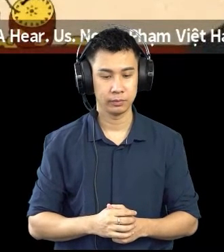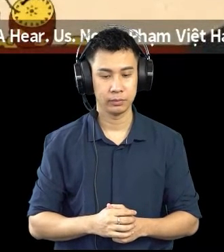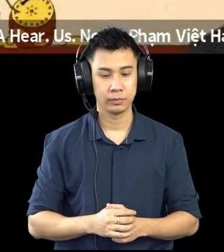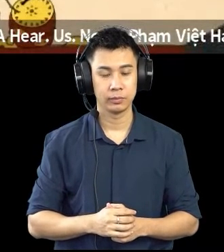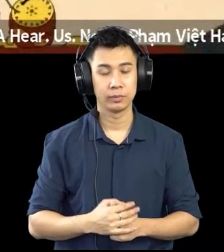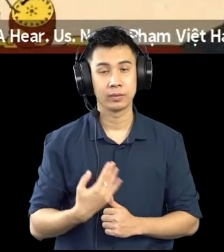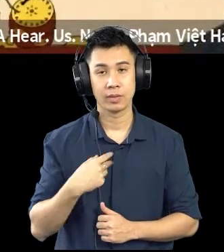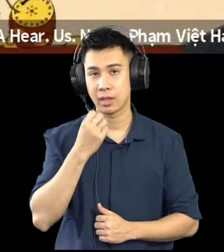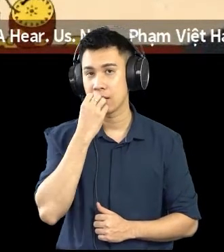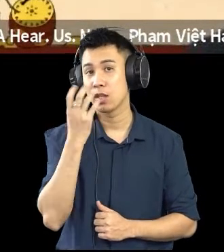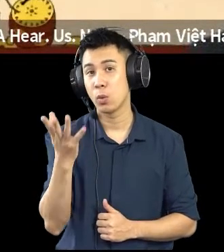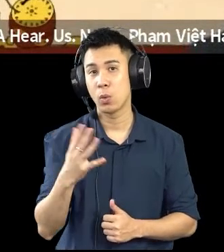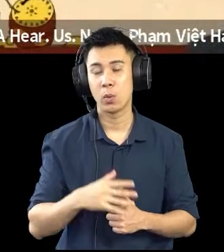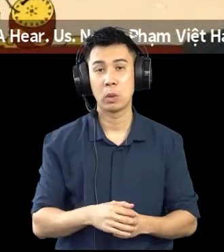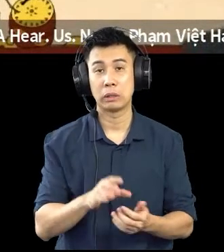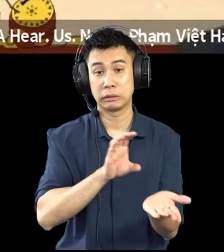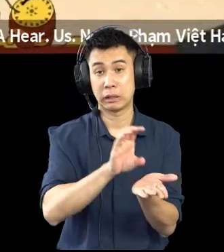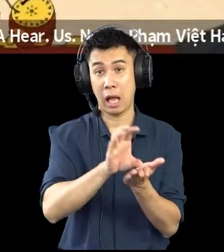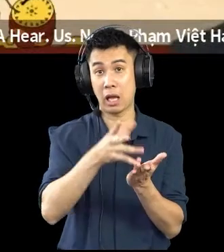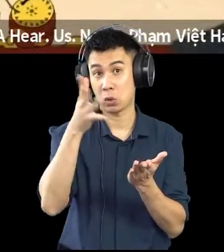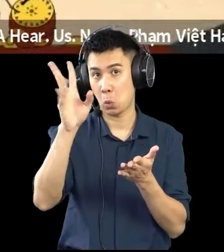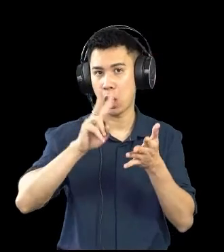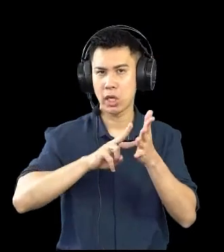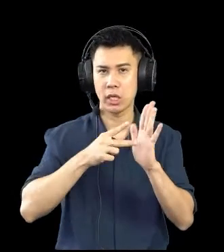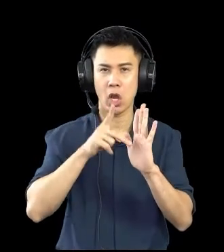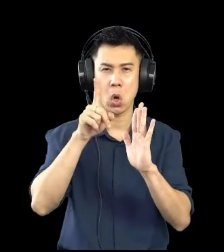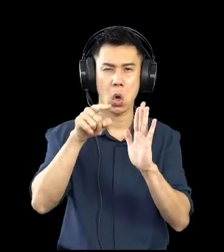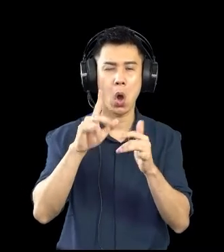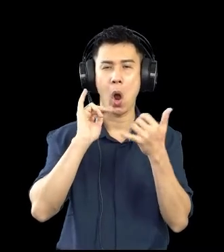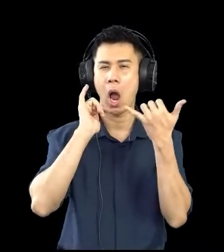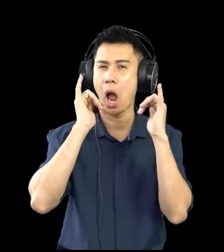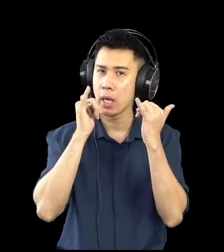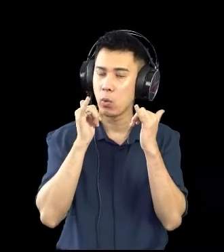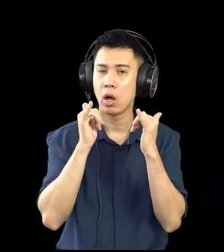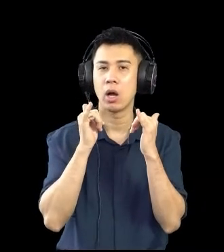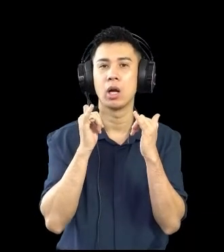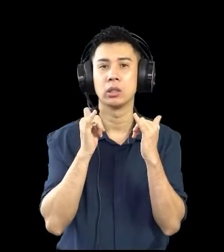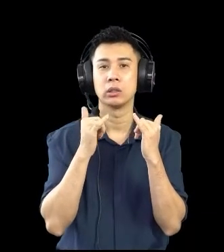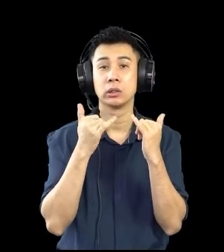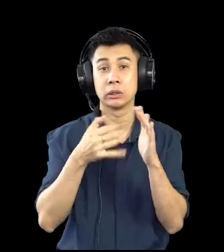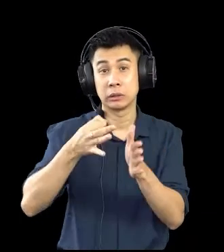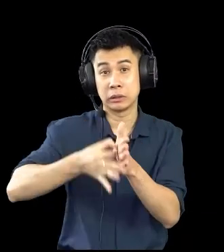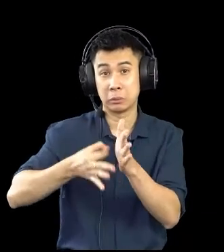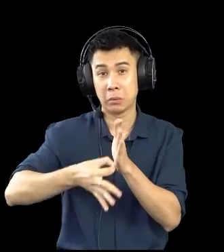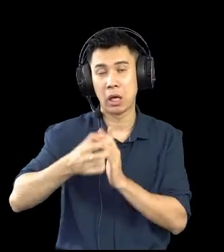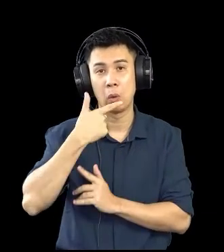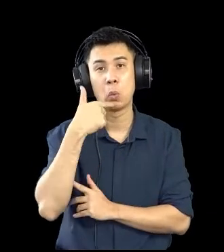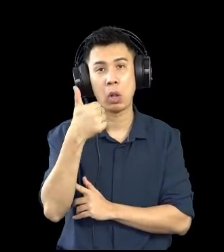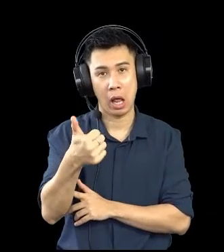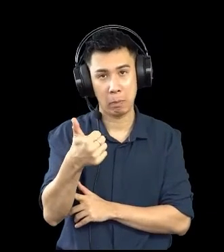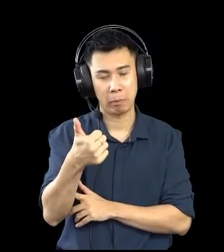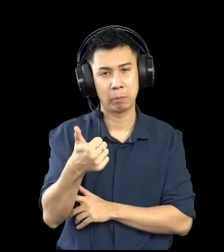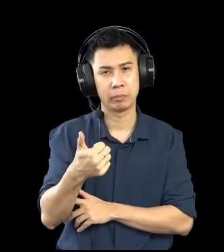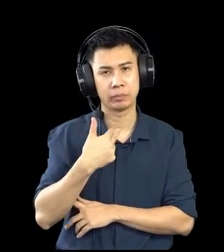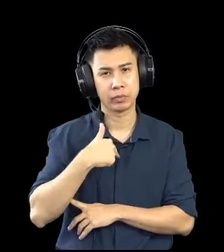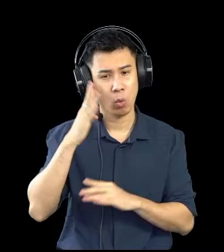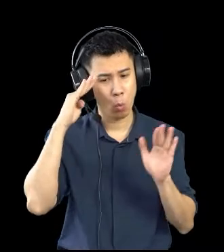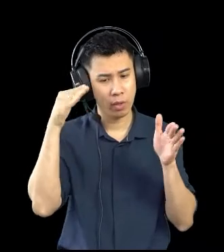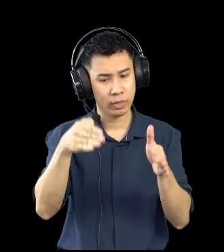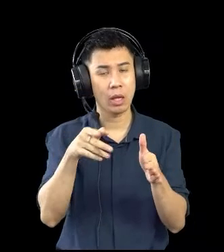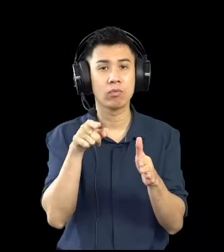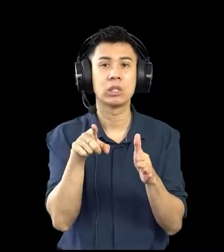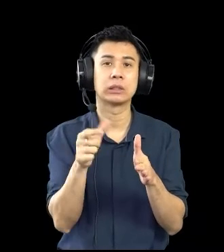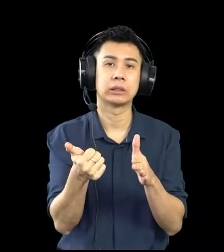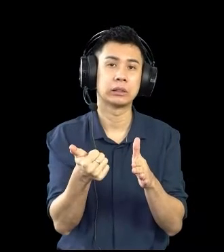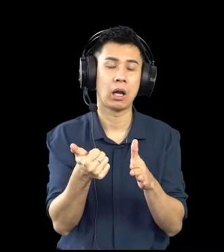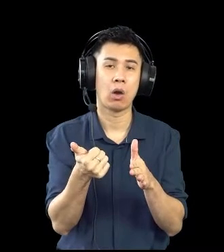Chị cảm ơn em. Một dự án rất là có ý nghĩa và chị em trình bày rất là tốt. Chị vì sao chị quan tâm? Vì nó cũng